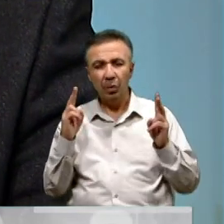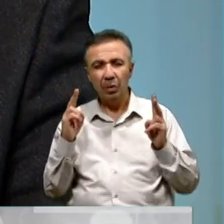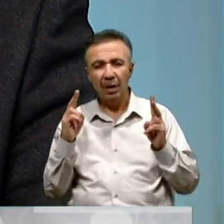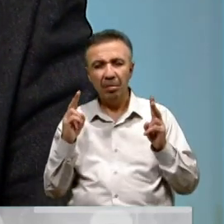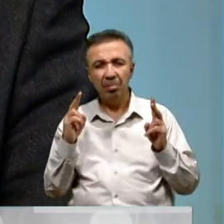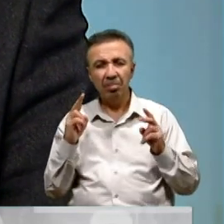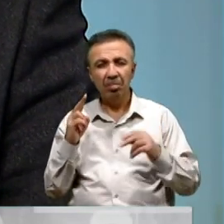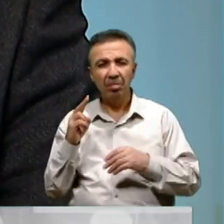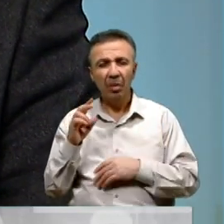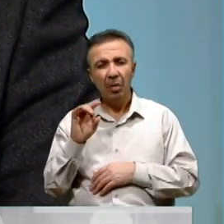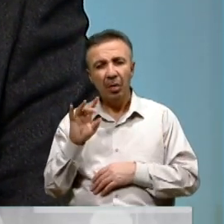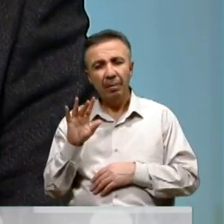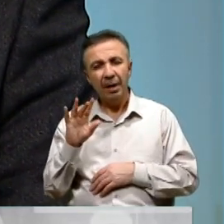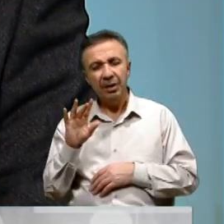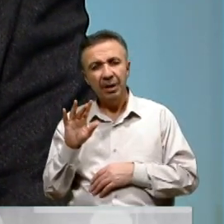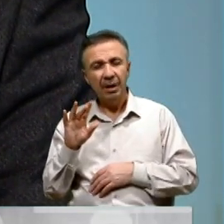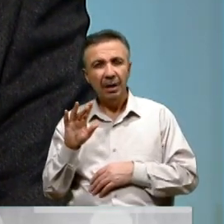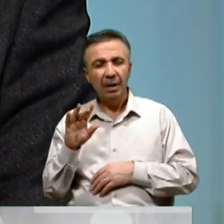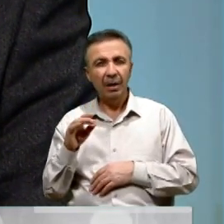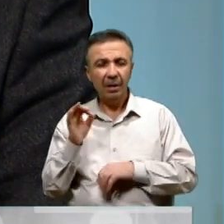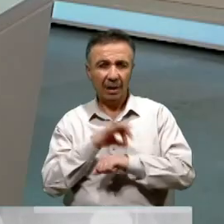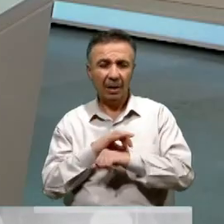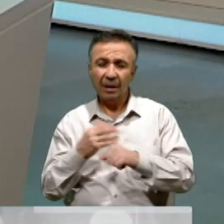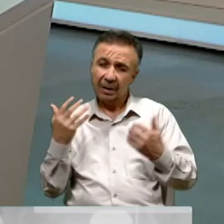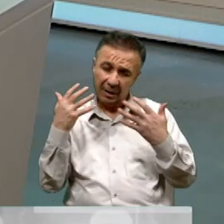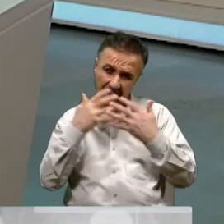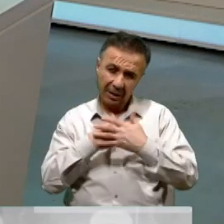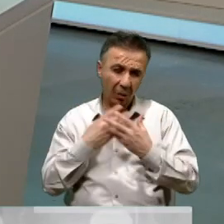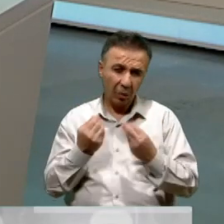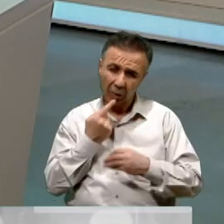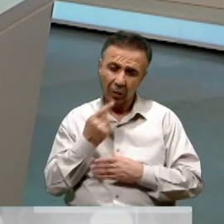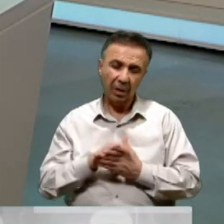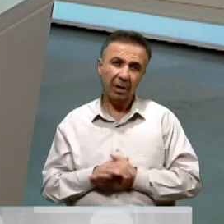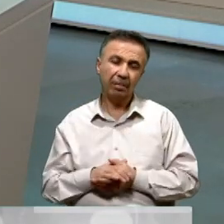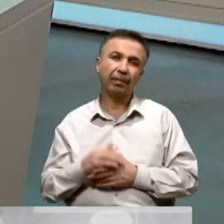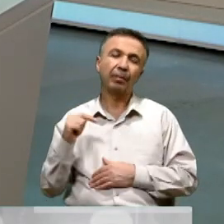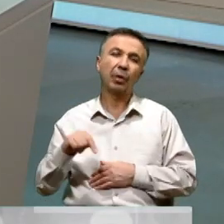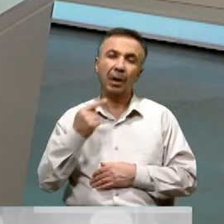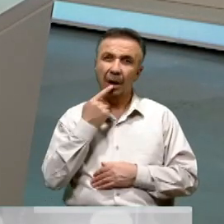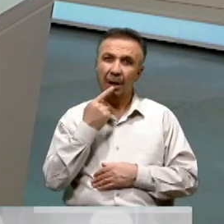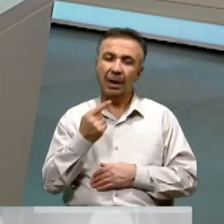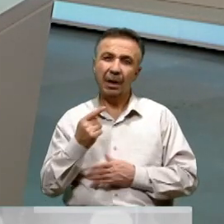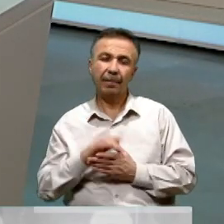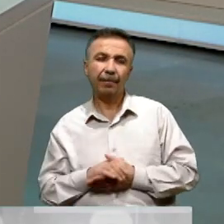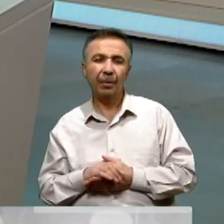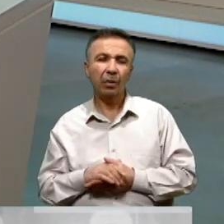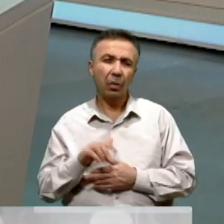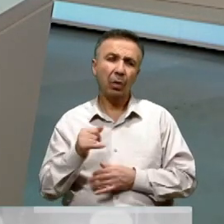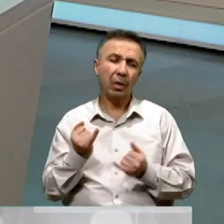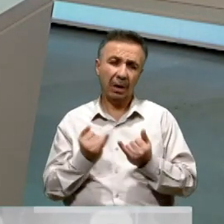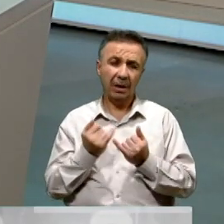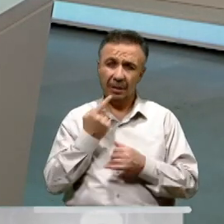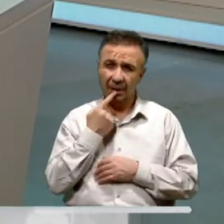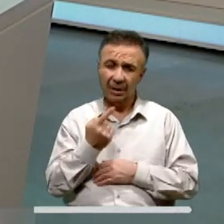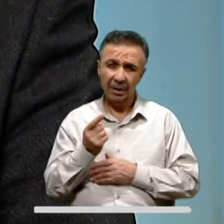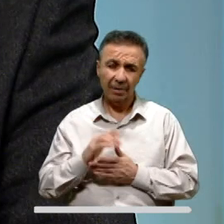geceye doğru olduğunu söyler. Ama bugünlerde söylenilen daha uzun bir zaman değil. Bugünlerde söylenilen yani o kardeşimizin